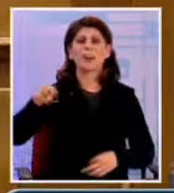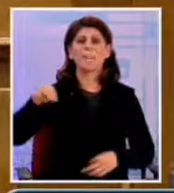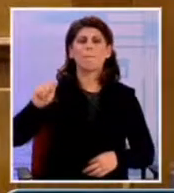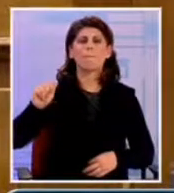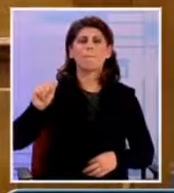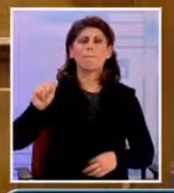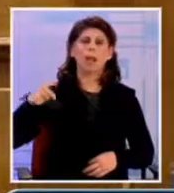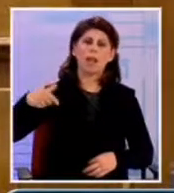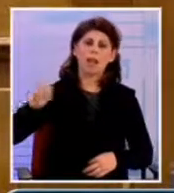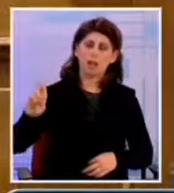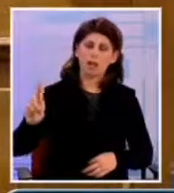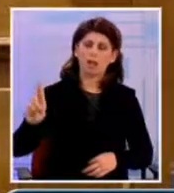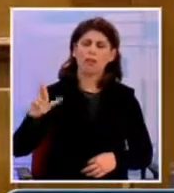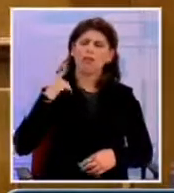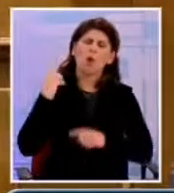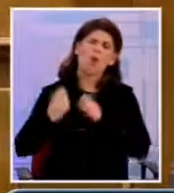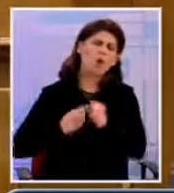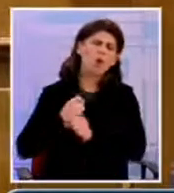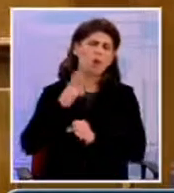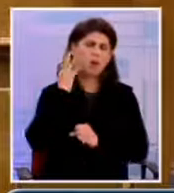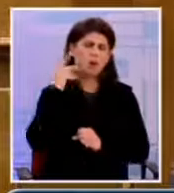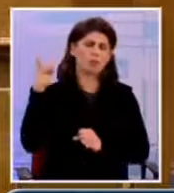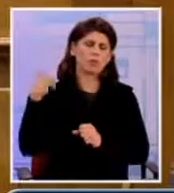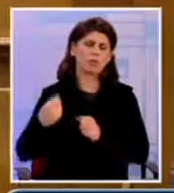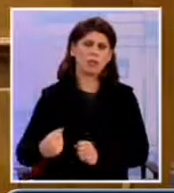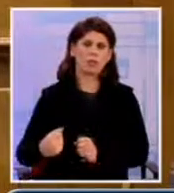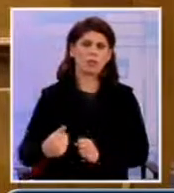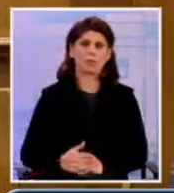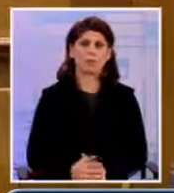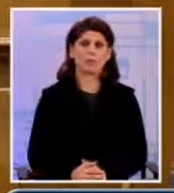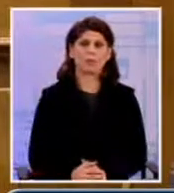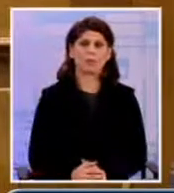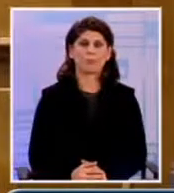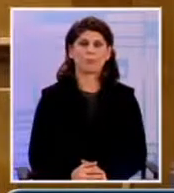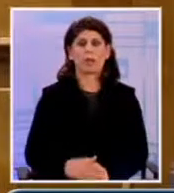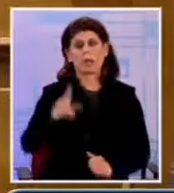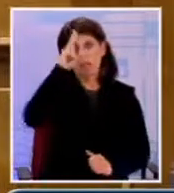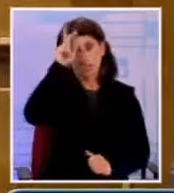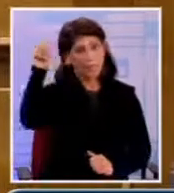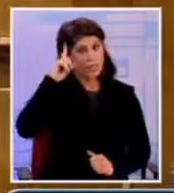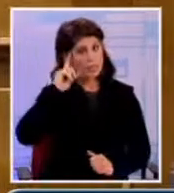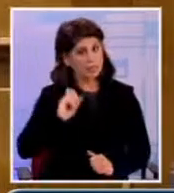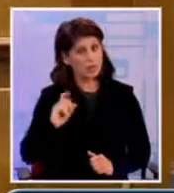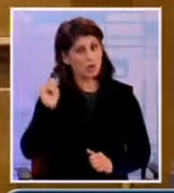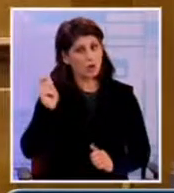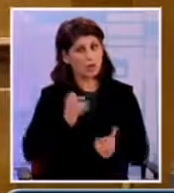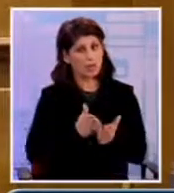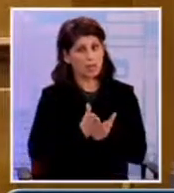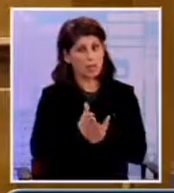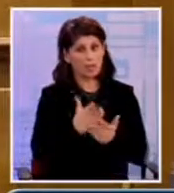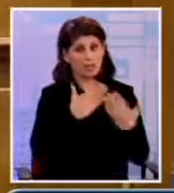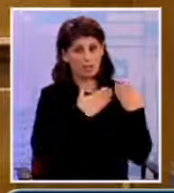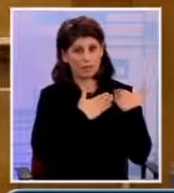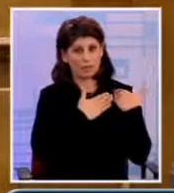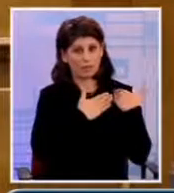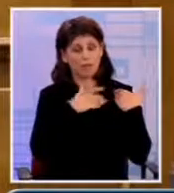πάγια θέση που την ακούμε χρόνια, θα λέγει κανείς, λέγοντας ότι η Γερμανία γνωρίζει τις πολιτικές και ηθικές ευθύνες για